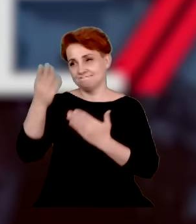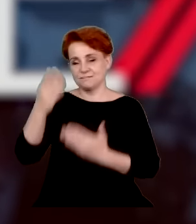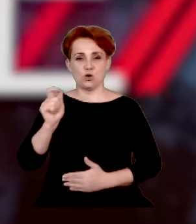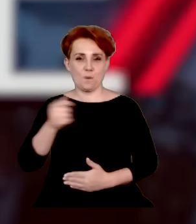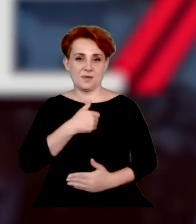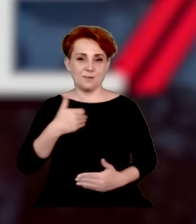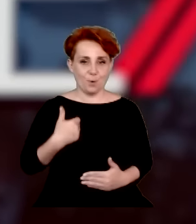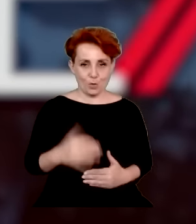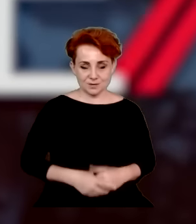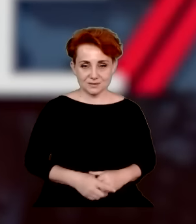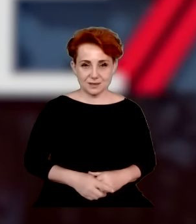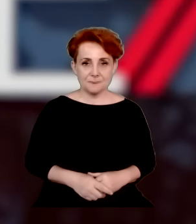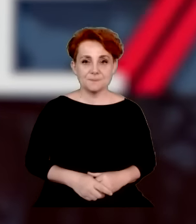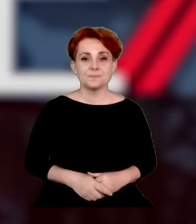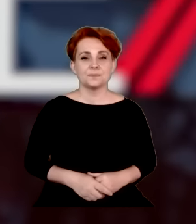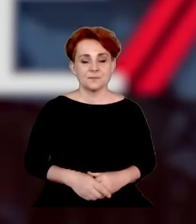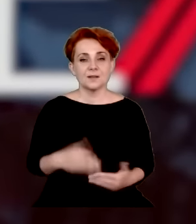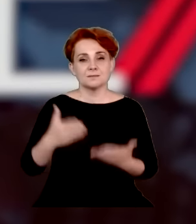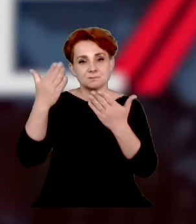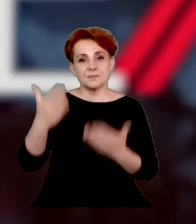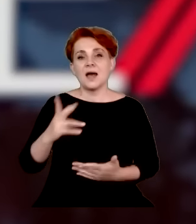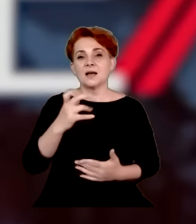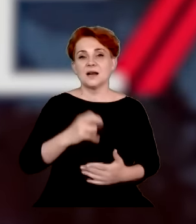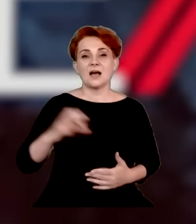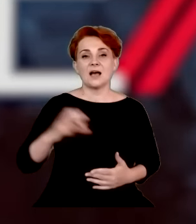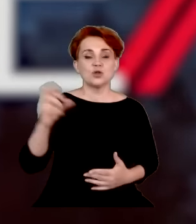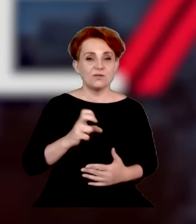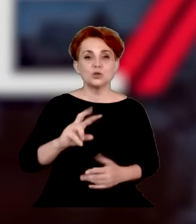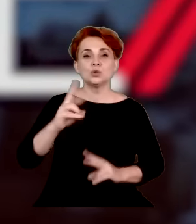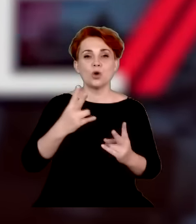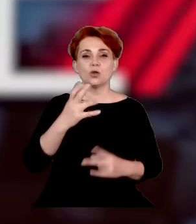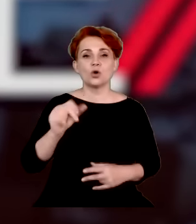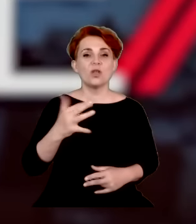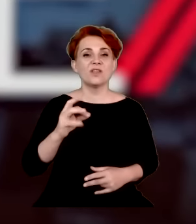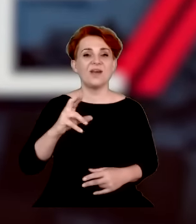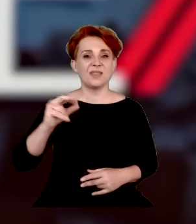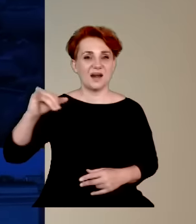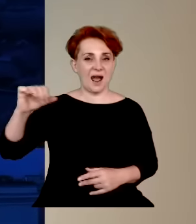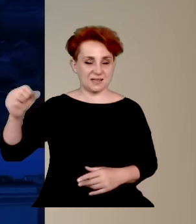kuracji witaminowej proponujemy Justynę Krasowicz z Konfederacji. To prawdziwa witaminowa bomba.